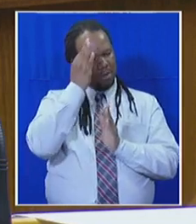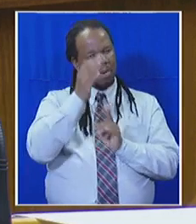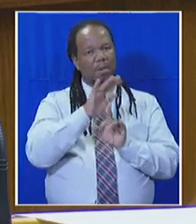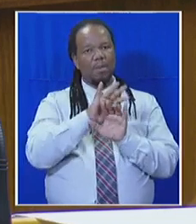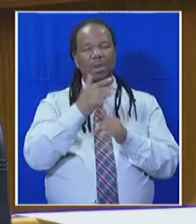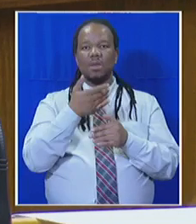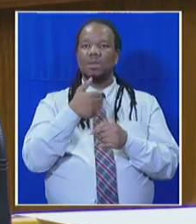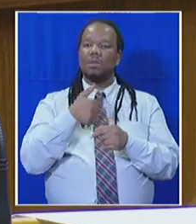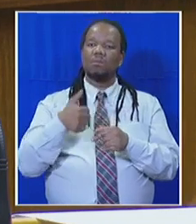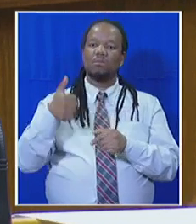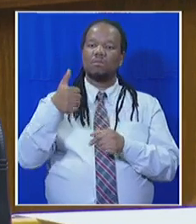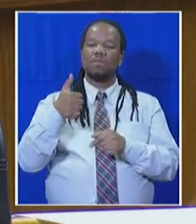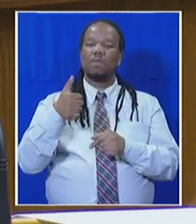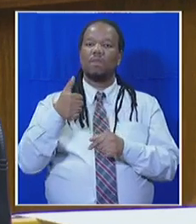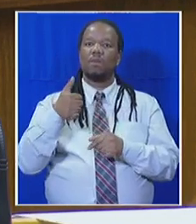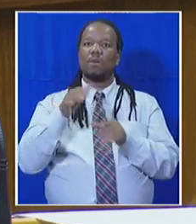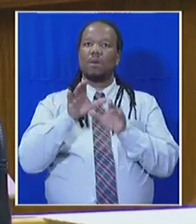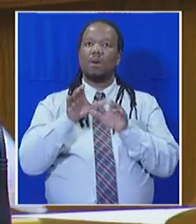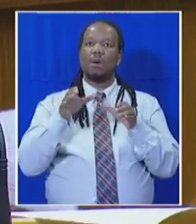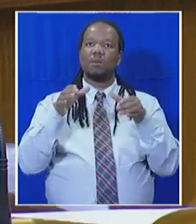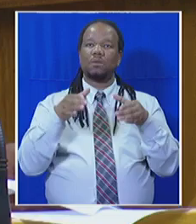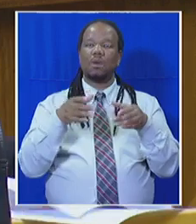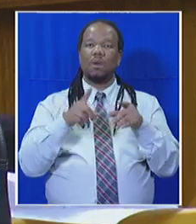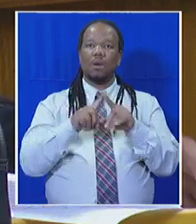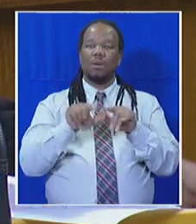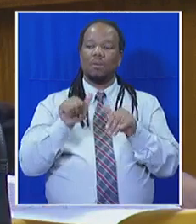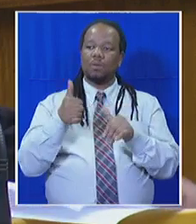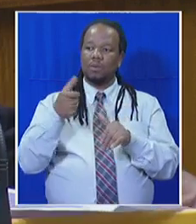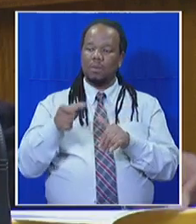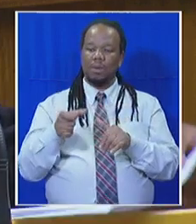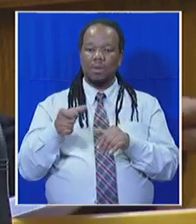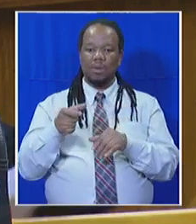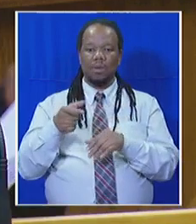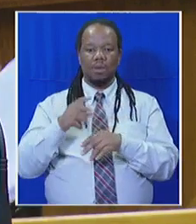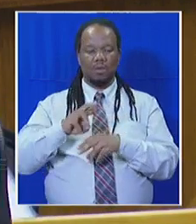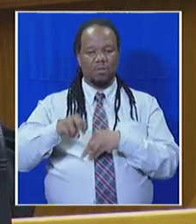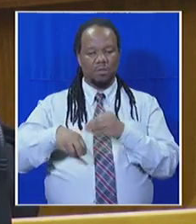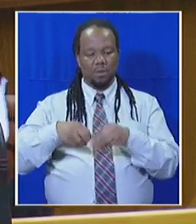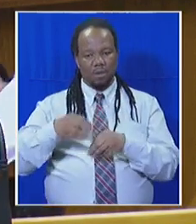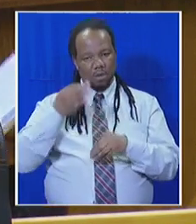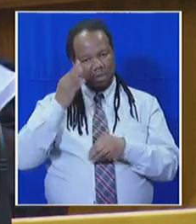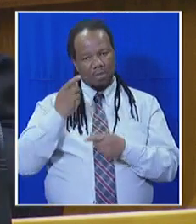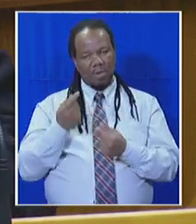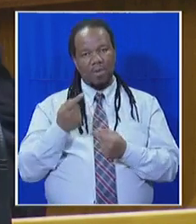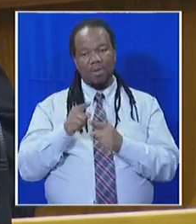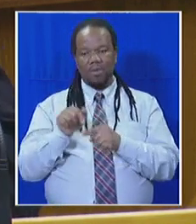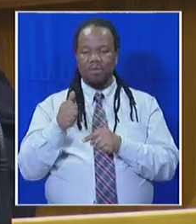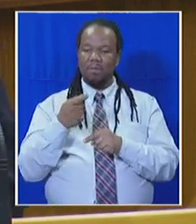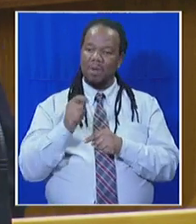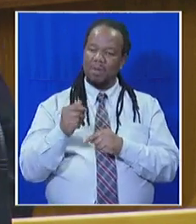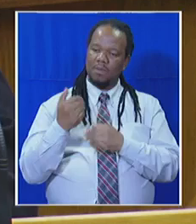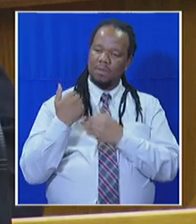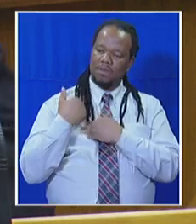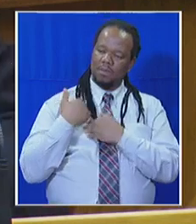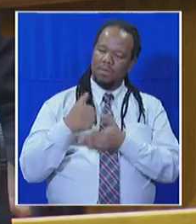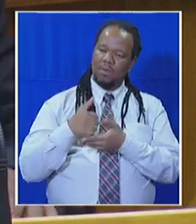department so that there will be no ghost employees ngoba lo badla imali kahulumeni ekufanele ngabe isiza abakhokhi